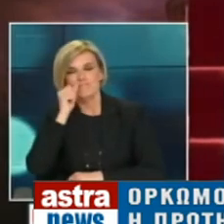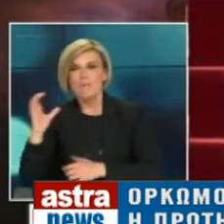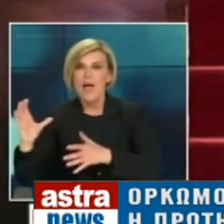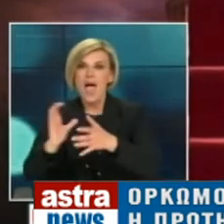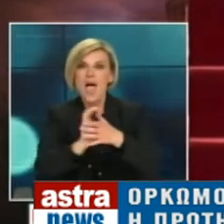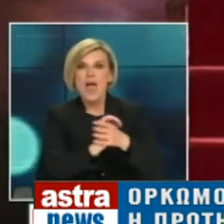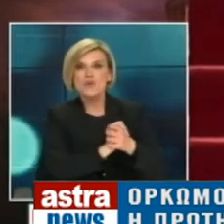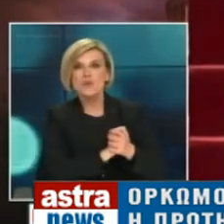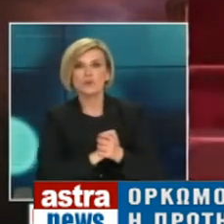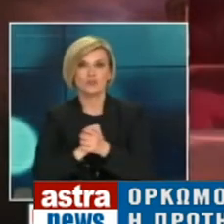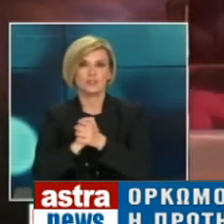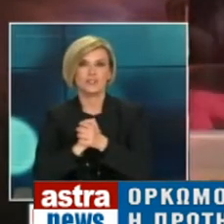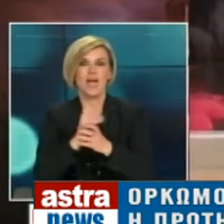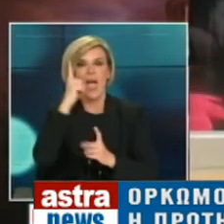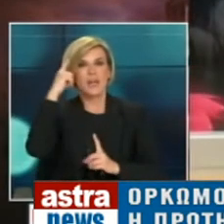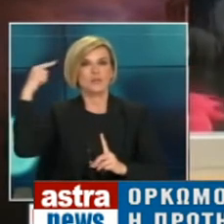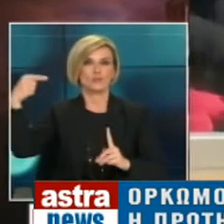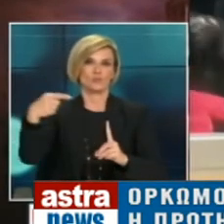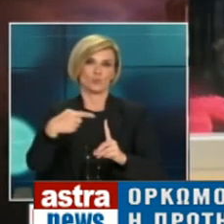συνασπιστούν μαζί μου σε αυτό το σκοπό.